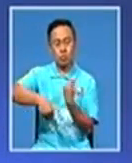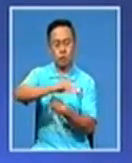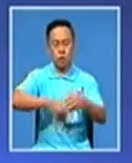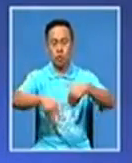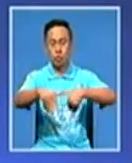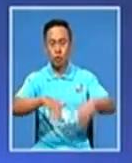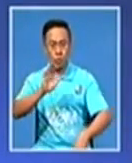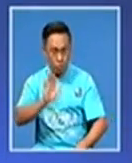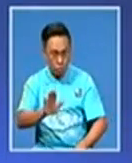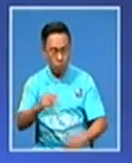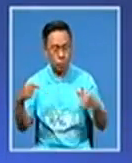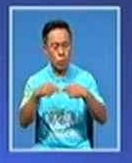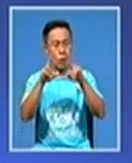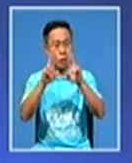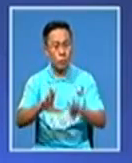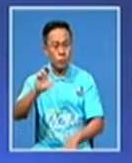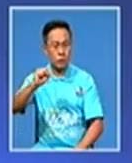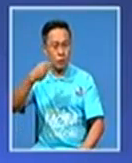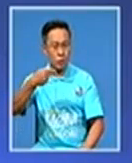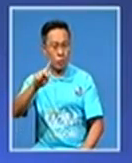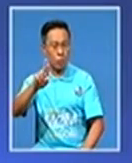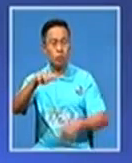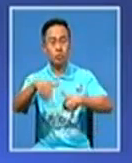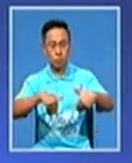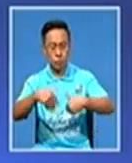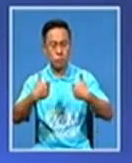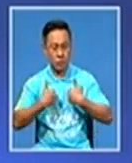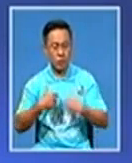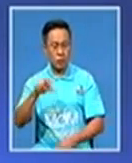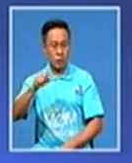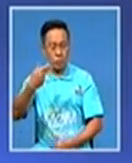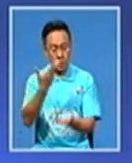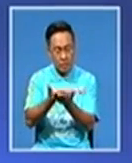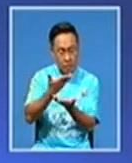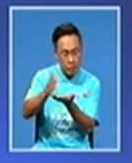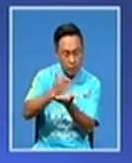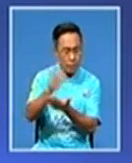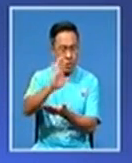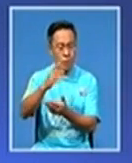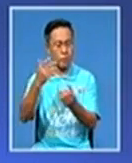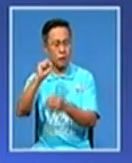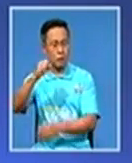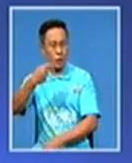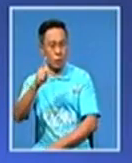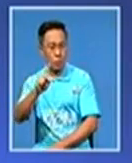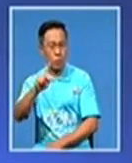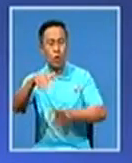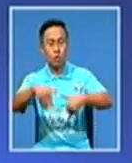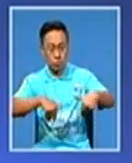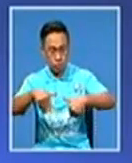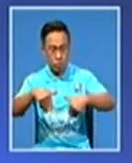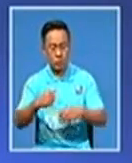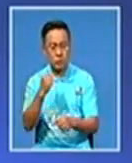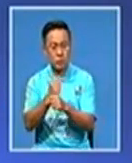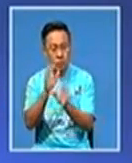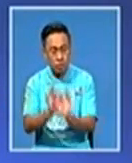นเองภายใต้ระบบสหกรณ์ชุมชนที่ไม่ใช่ระบบสหกรณ์ปันผลโดยทั่วไปนะครับหัวใจสำคัญก็คือการนำธุ